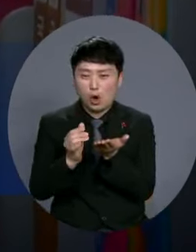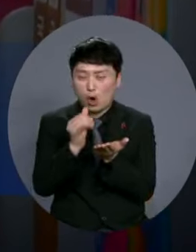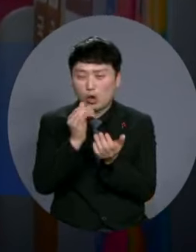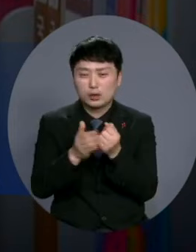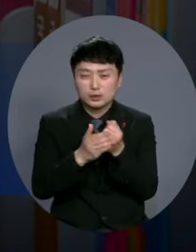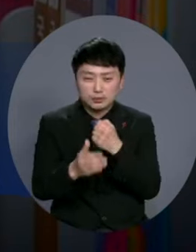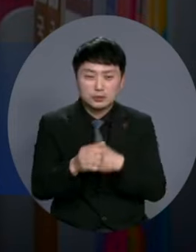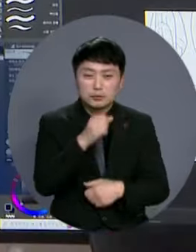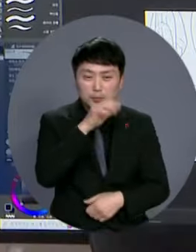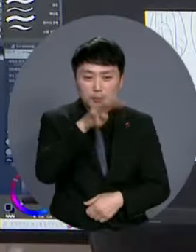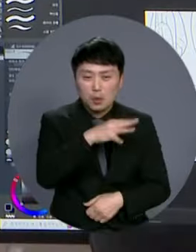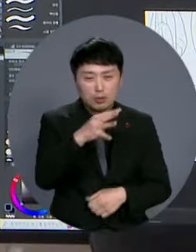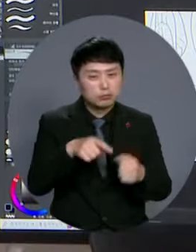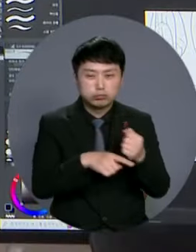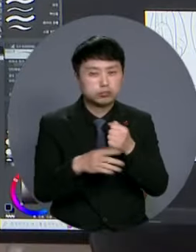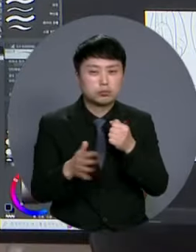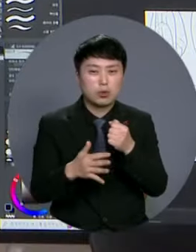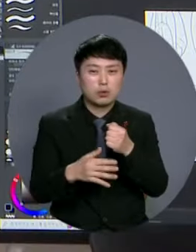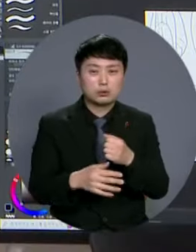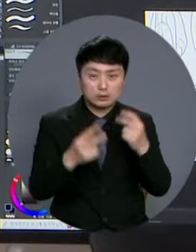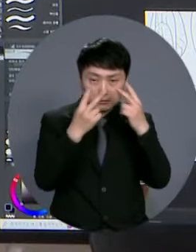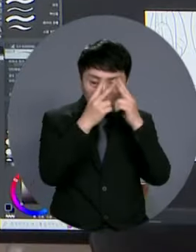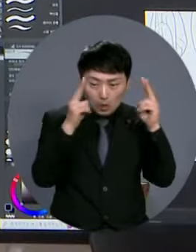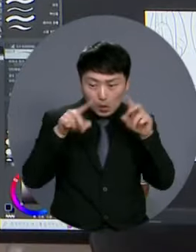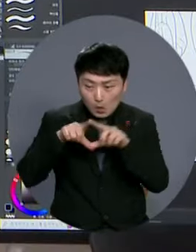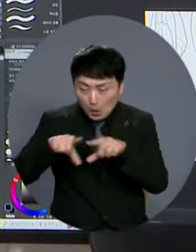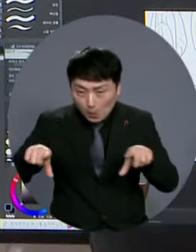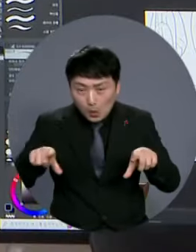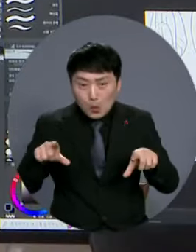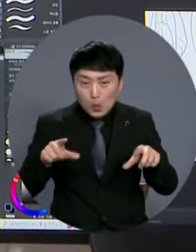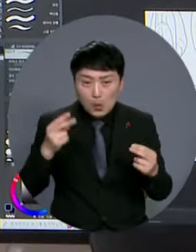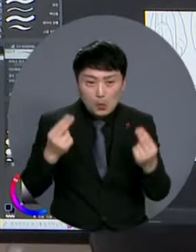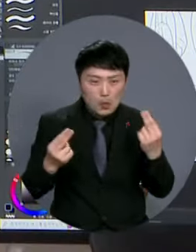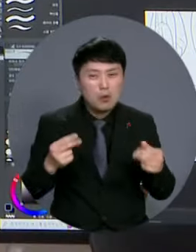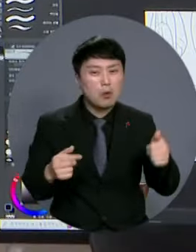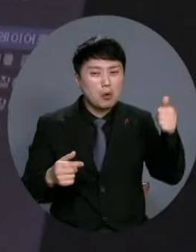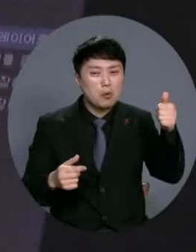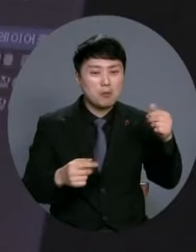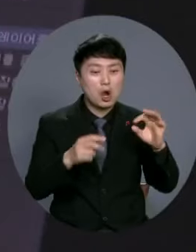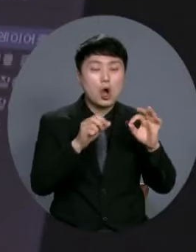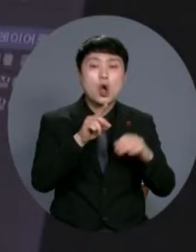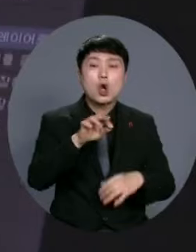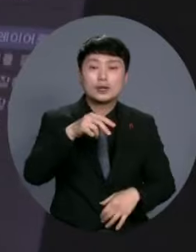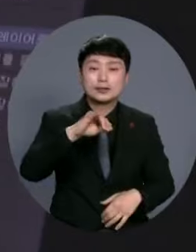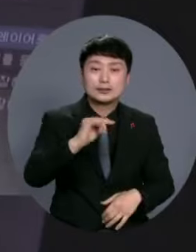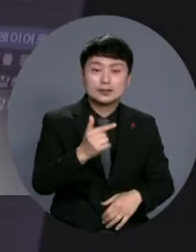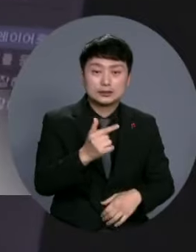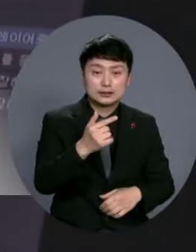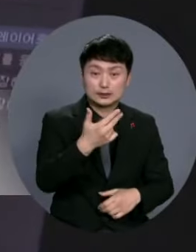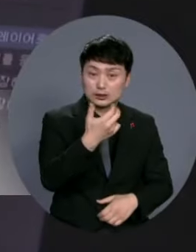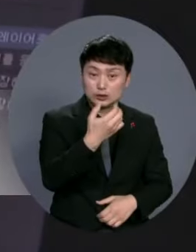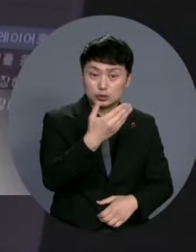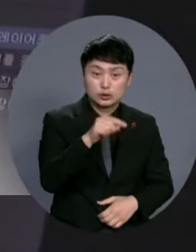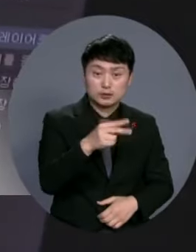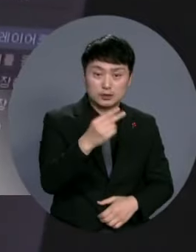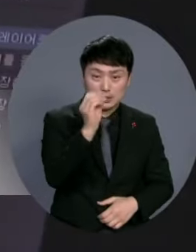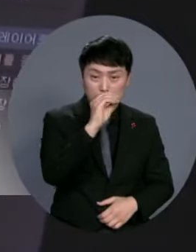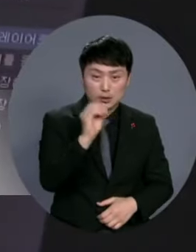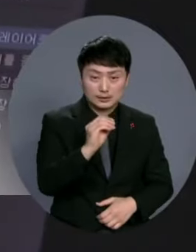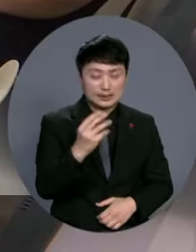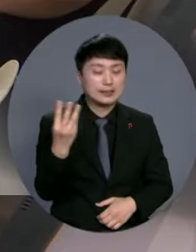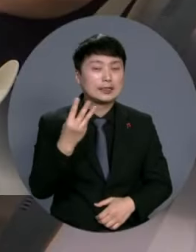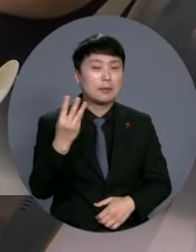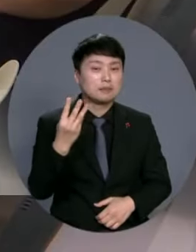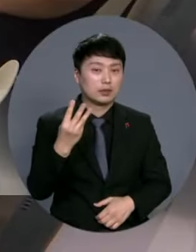생각도 사실 들긴 합니다. 전문대는 일반대보다 사정이 낫습니다. 영진 전문대가 79.2%로 3천 명